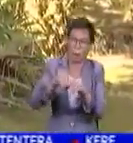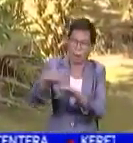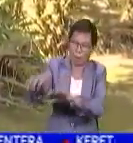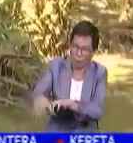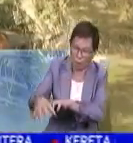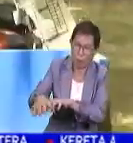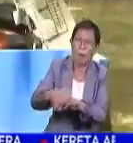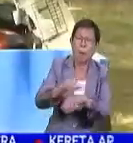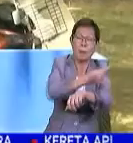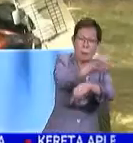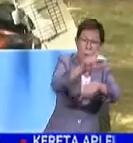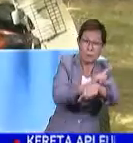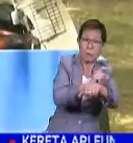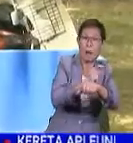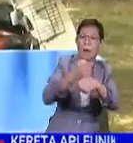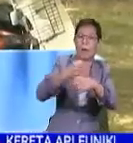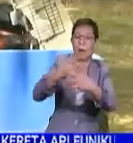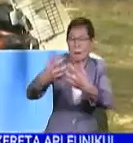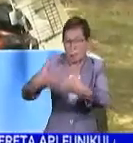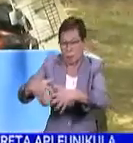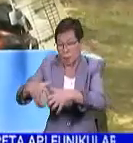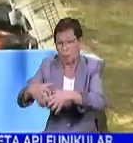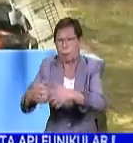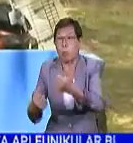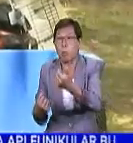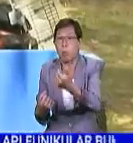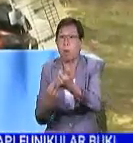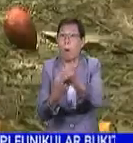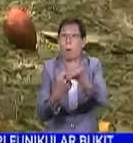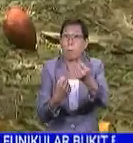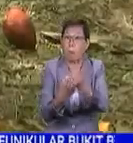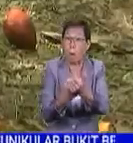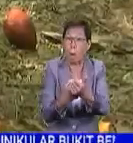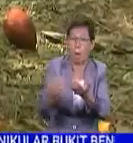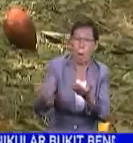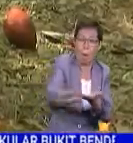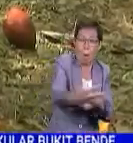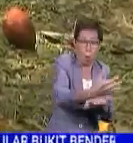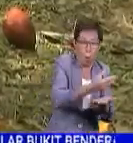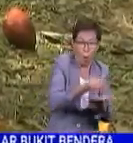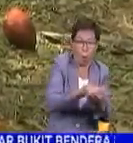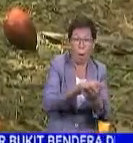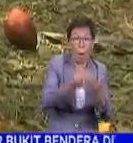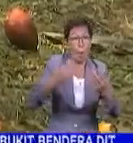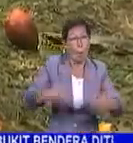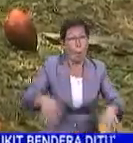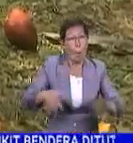peladangan dan pembuatan yang menyumbang hasil yang tinggi kepada pendapatan negara.